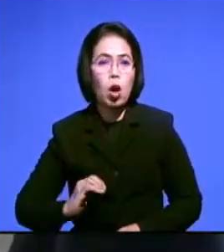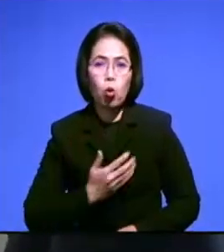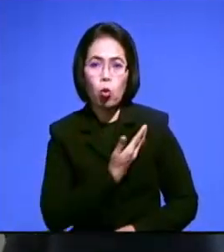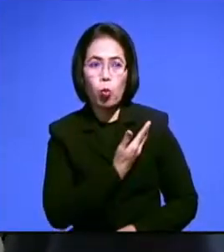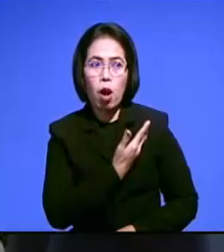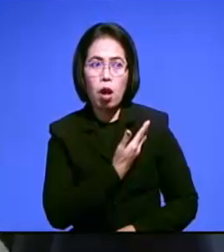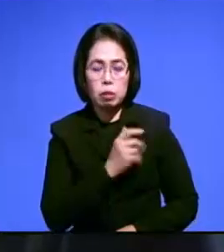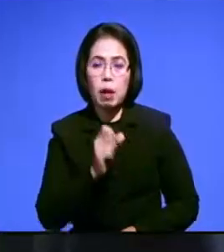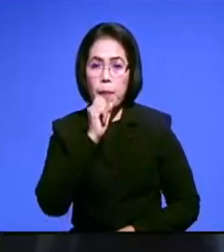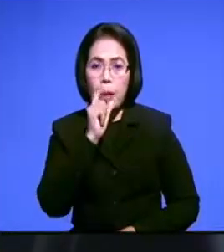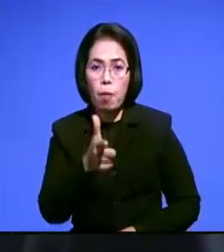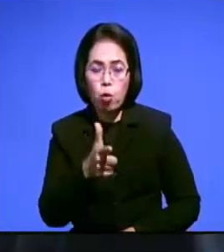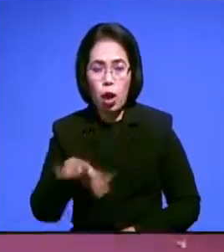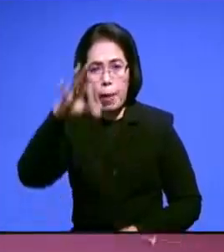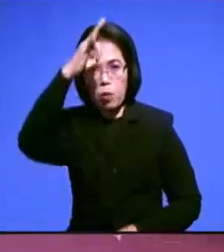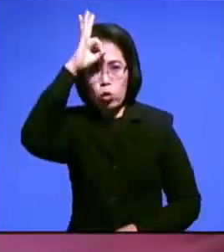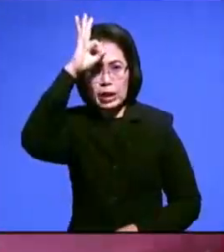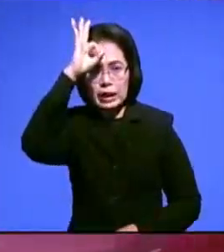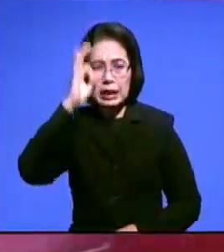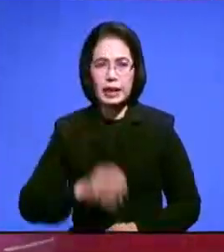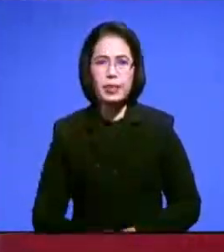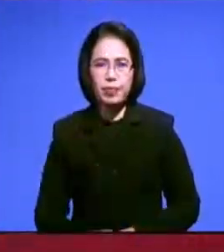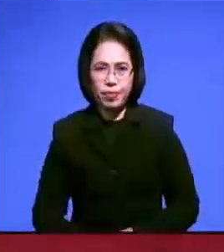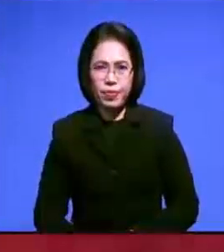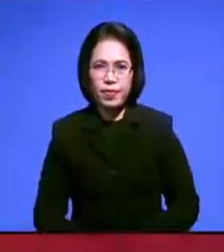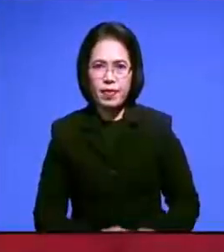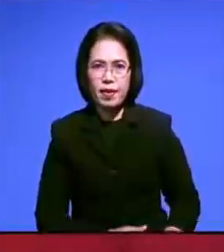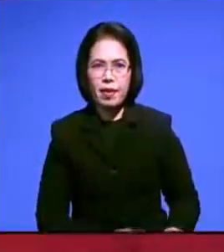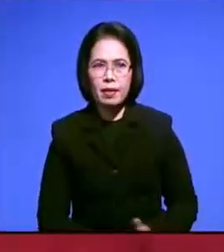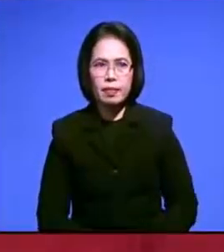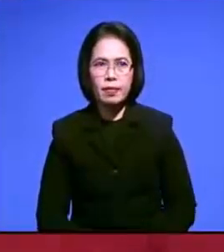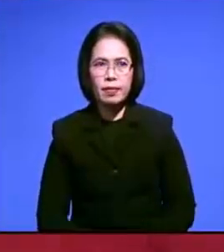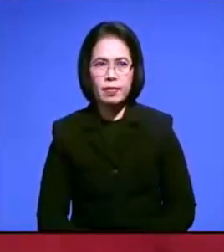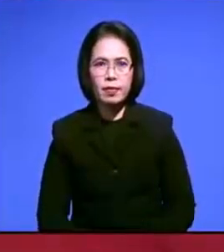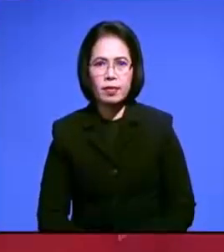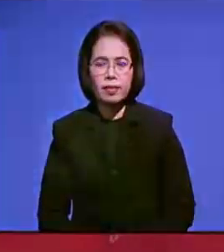melaporkan kasusnya ke polisi. Tim Liputan Trans 7.